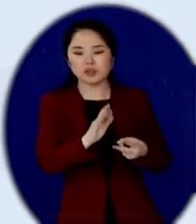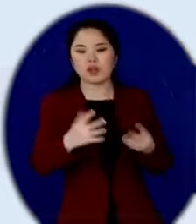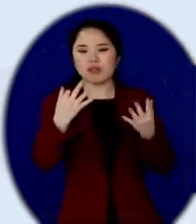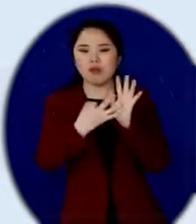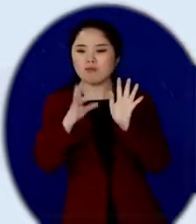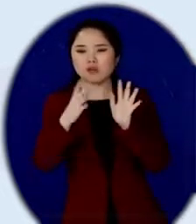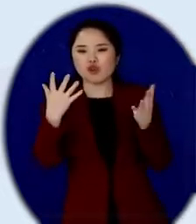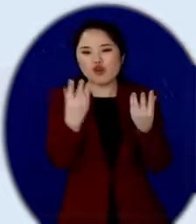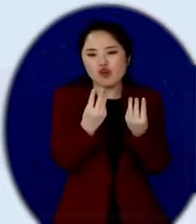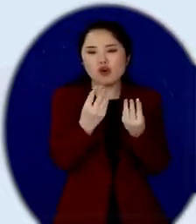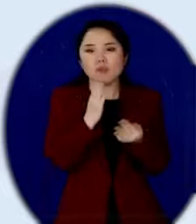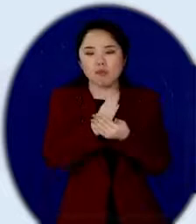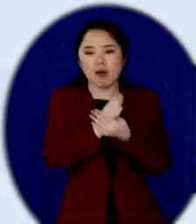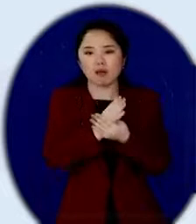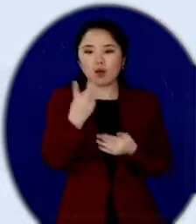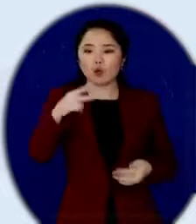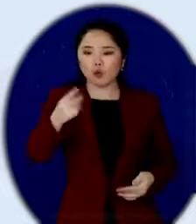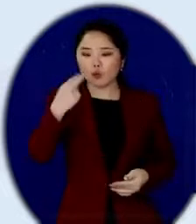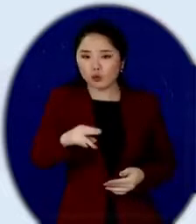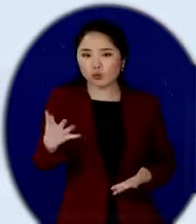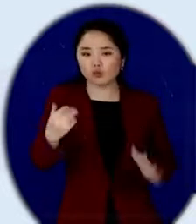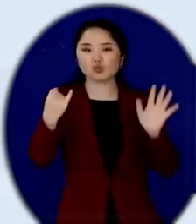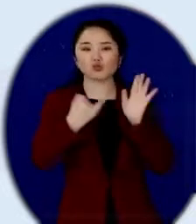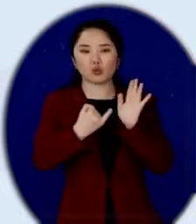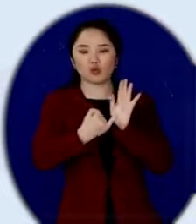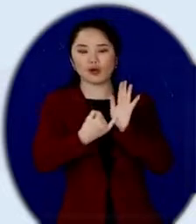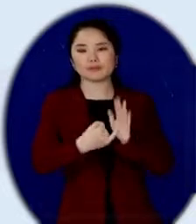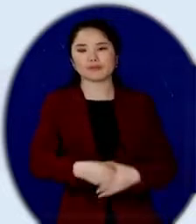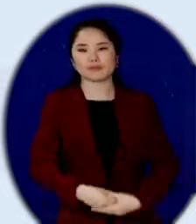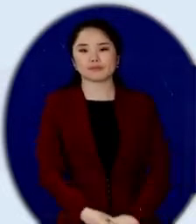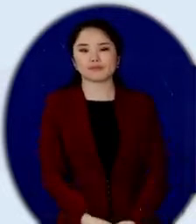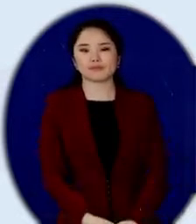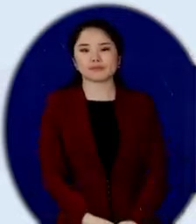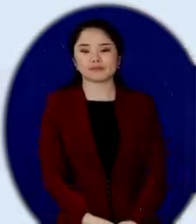мөр үлдээд байна. Үлдэгдэл нь 6 байсан байх нэ.